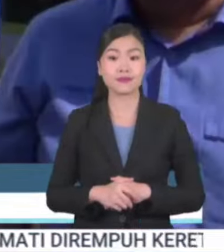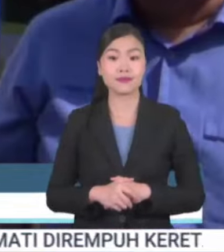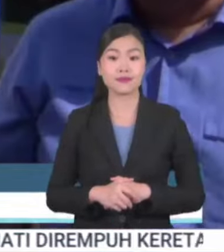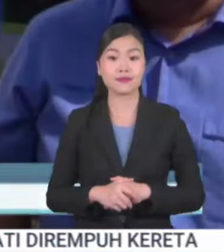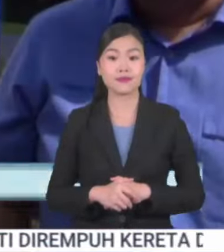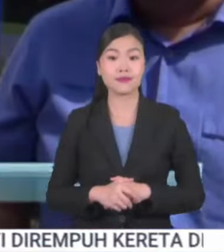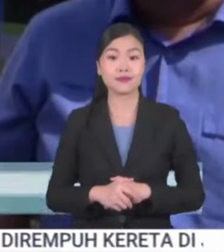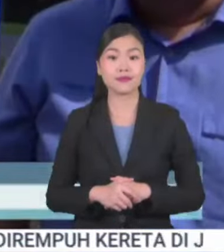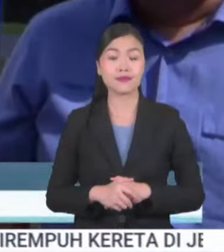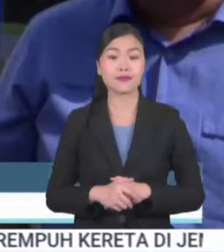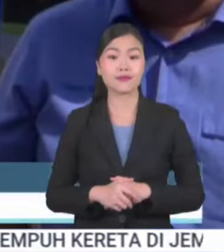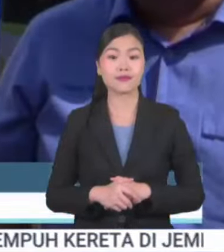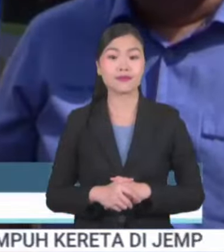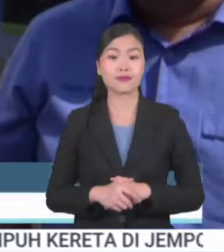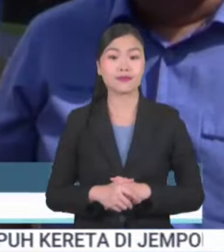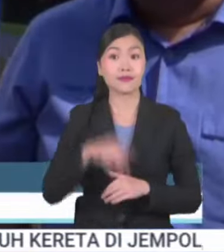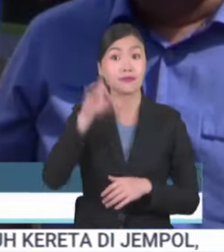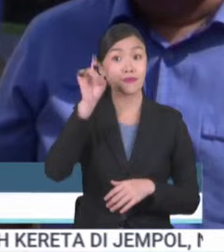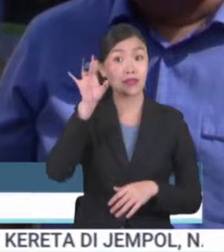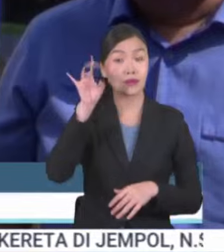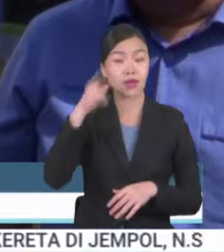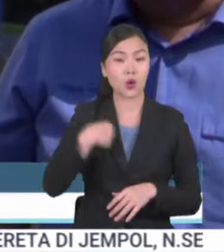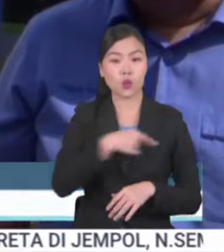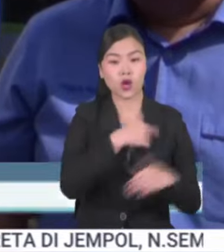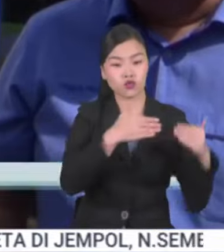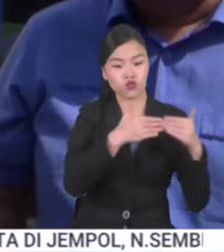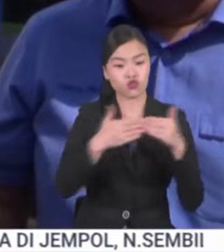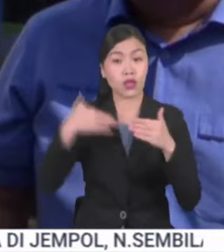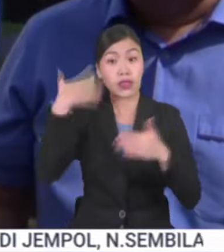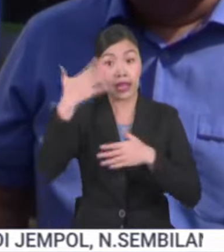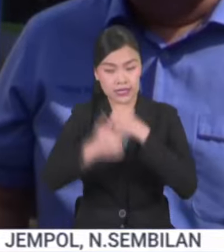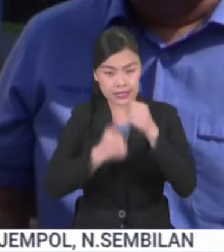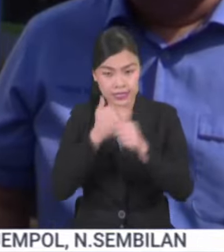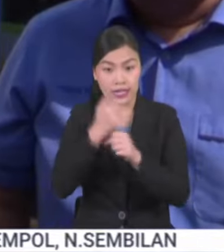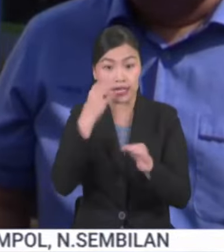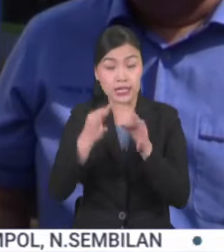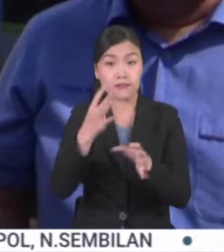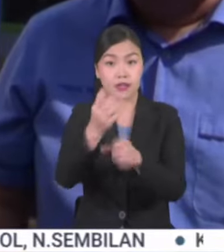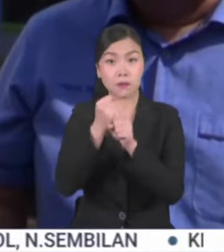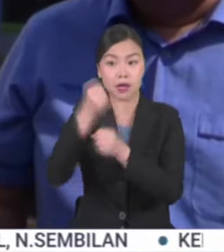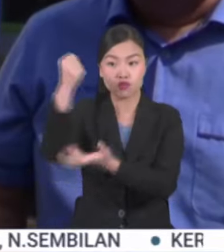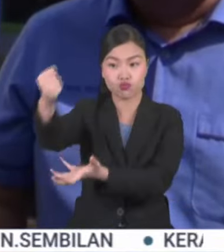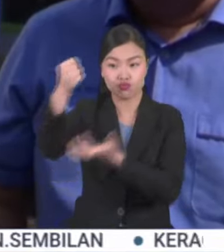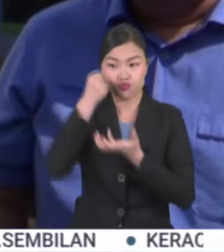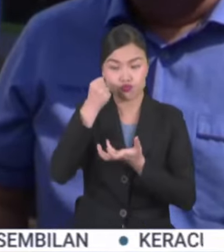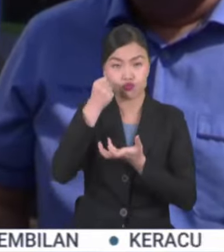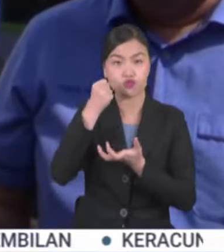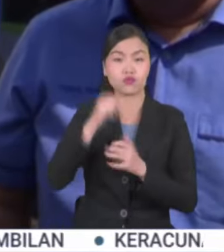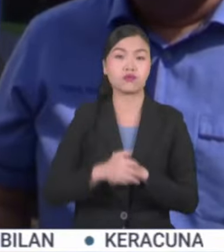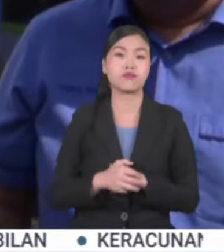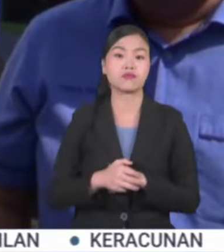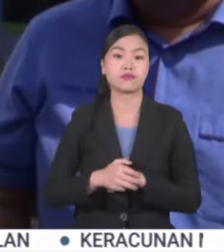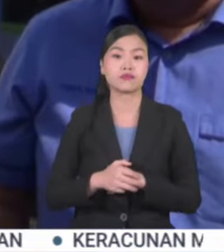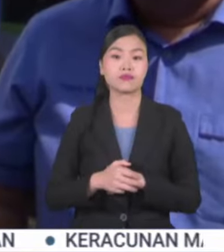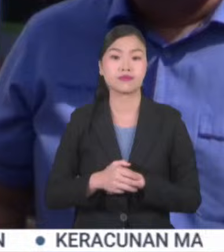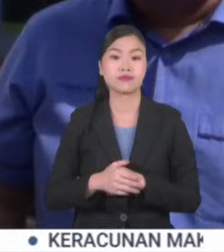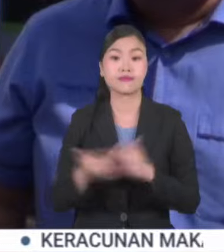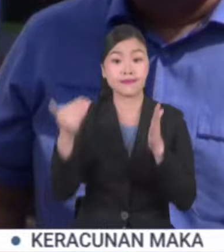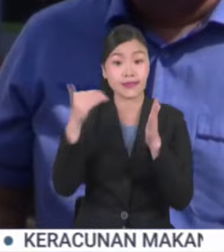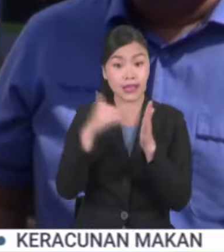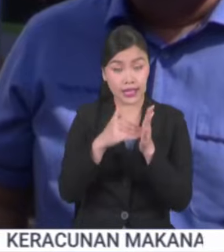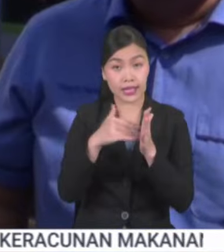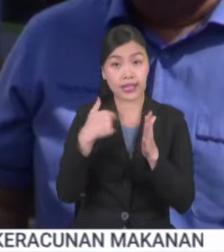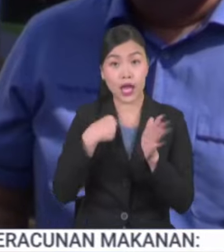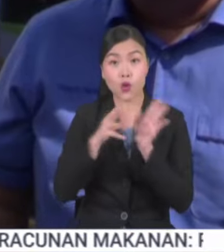Dan kita insyaAllah kita akan sambung pada tahun hadapanlah jika kita mendapat peruntukan yang ni. Jadi saya sekali lagi di